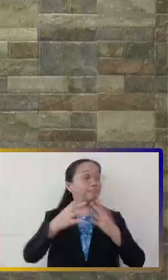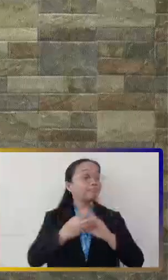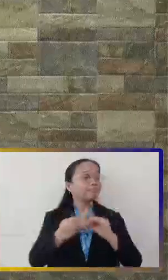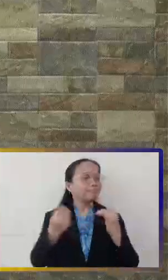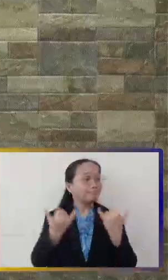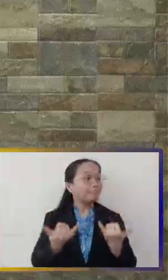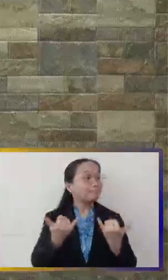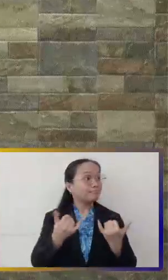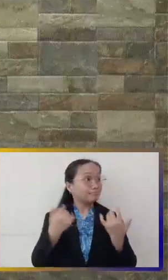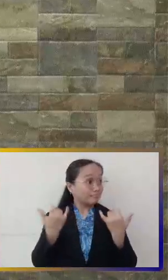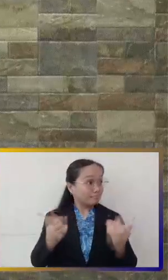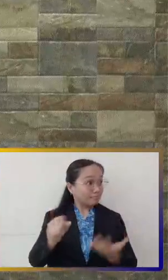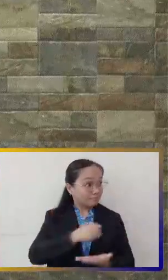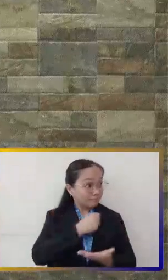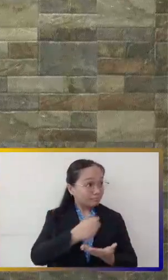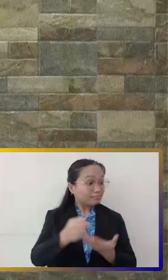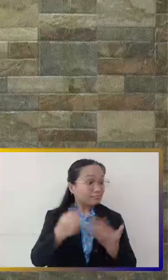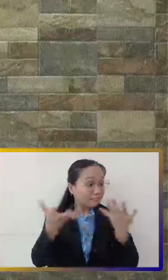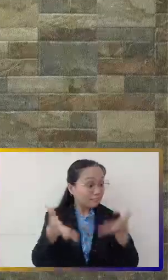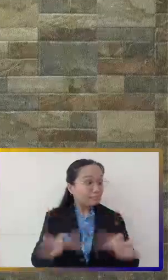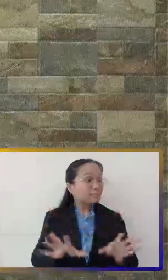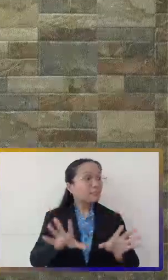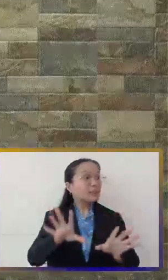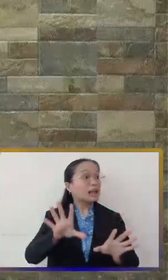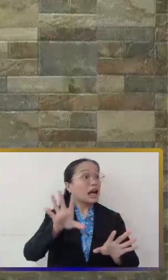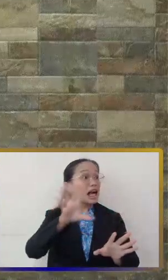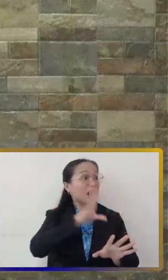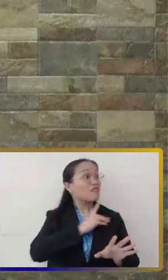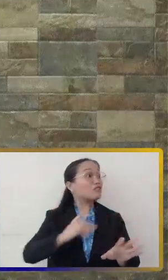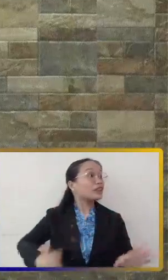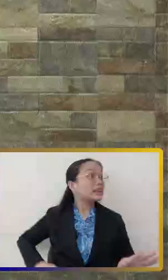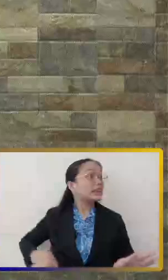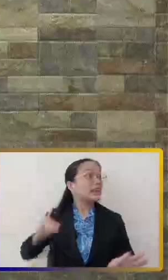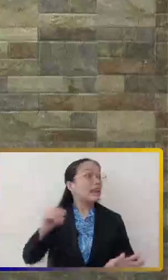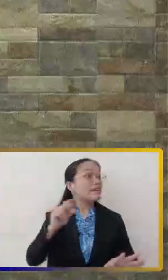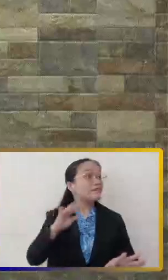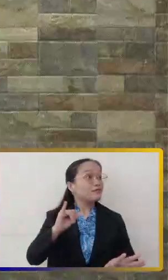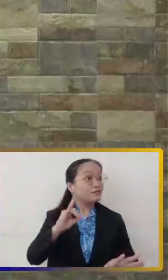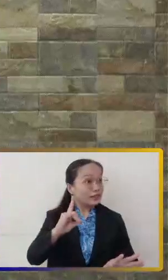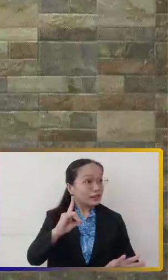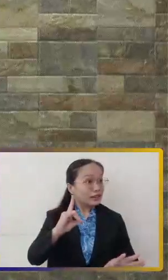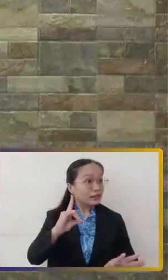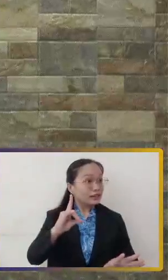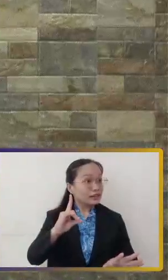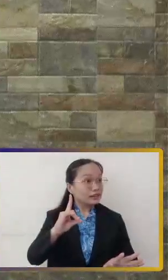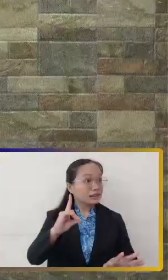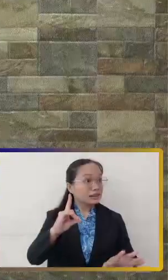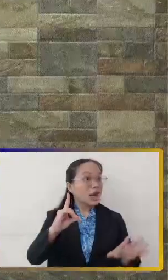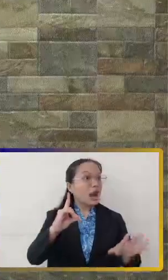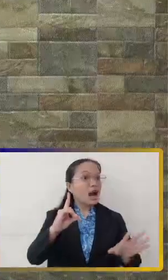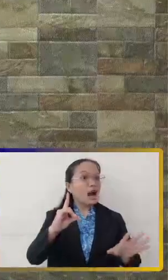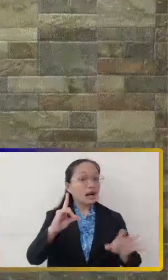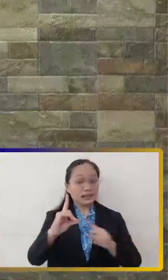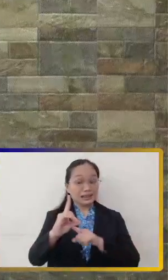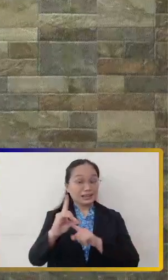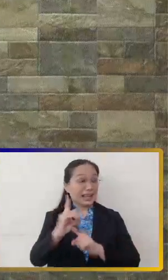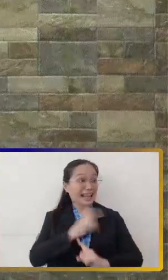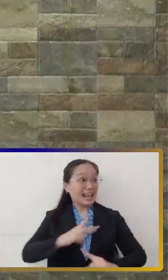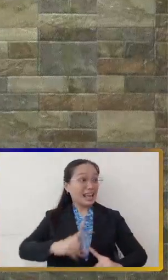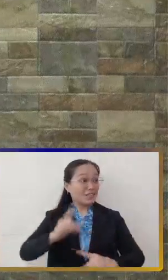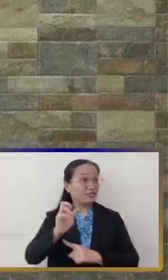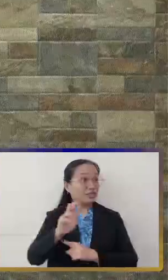the song right after David, mga kapatid, nakuha po nila, nabawi po nila